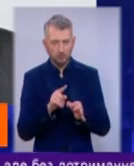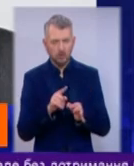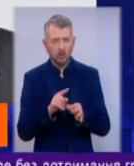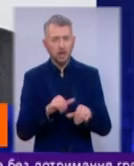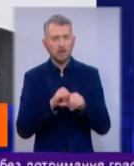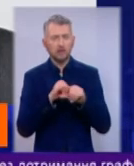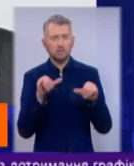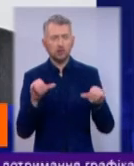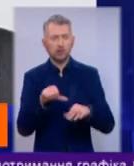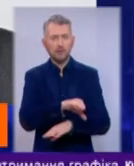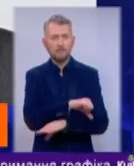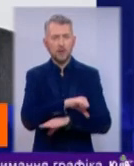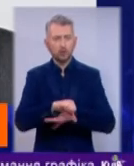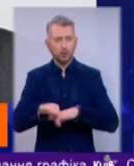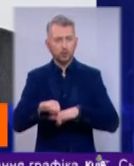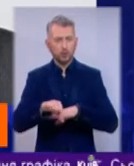межу